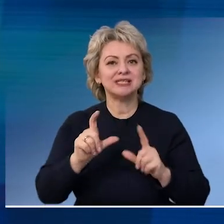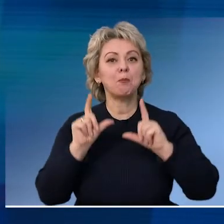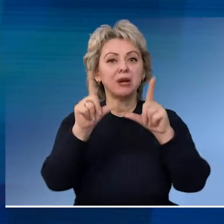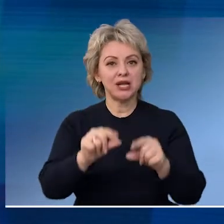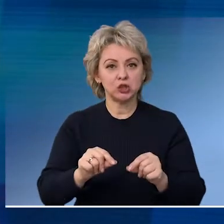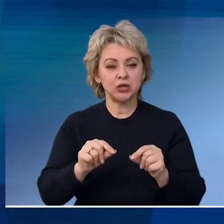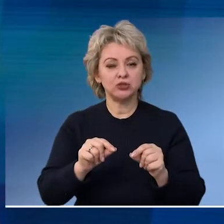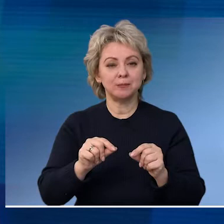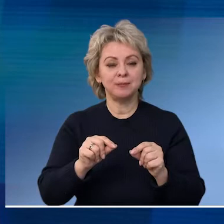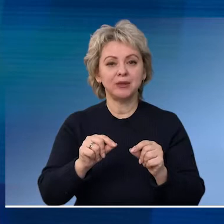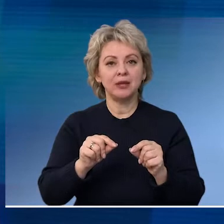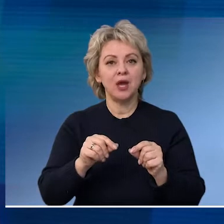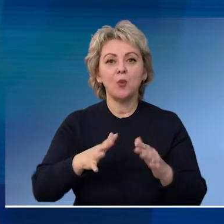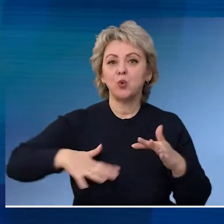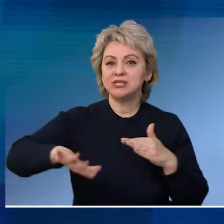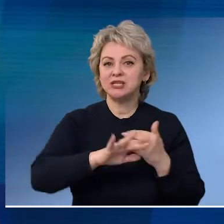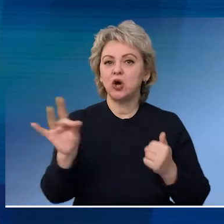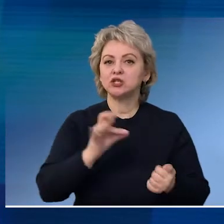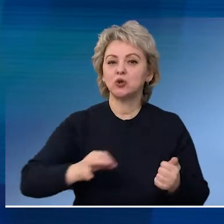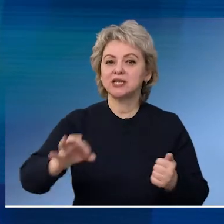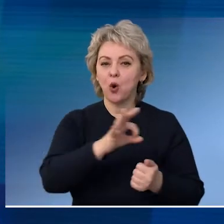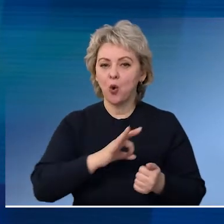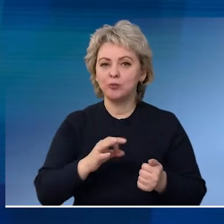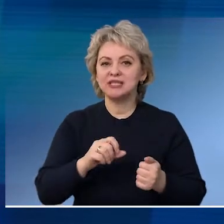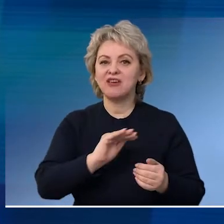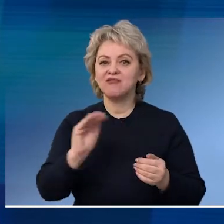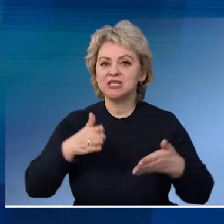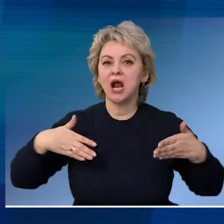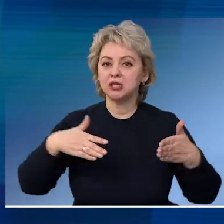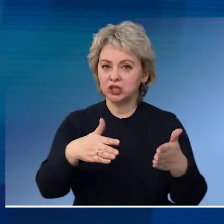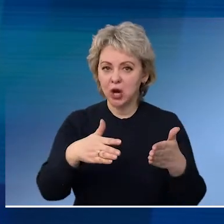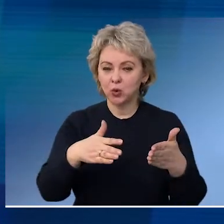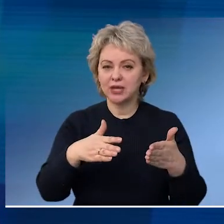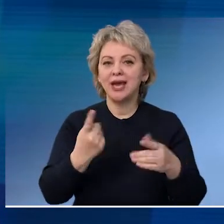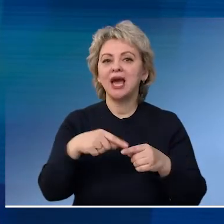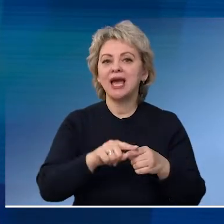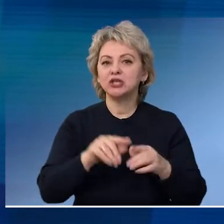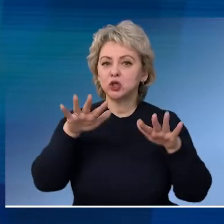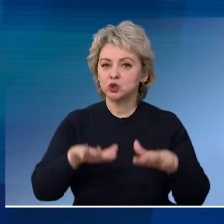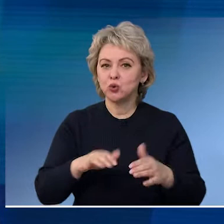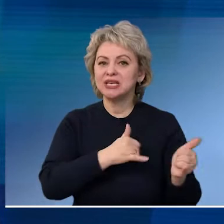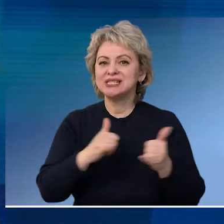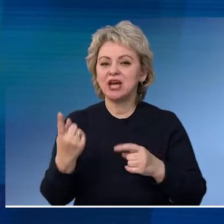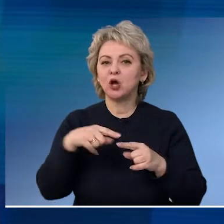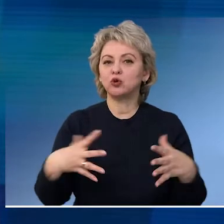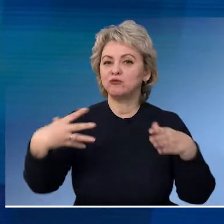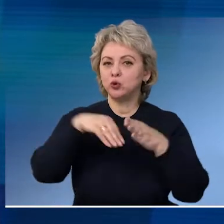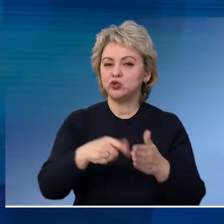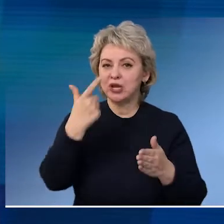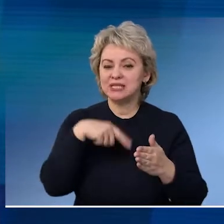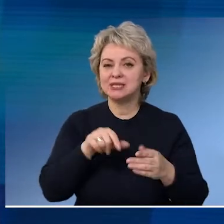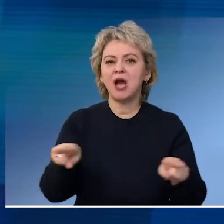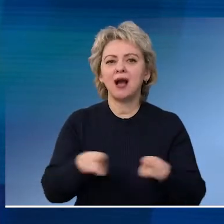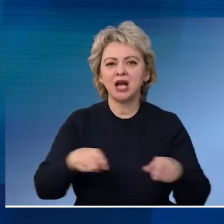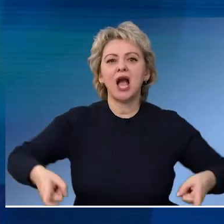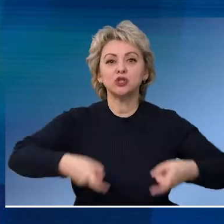туристам, проезжающим по территории Ростовской области, по федеральной трассе. Это зоны сервисов, которые включают в себя